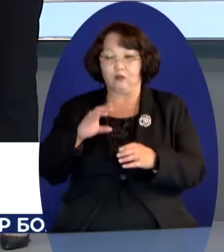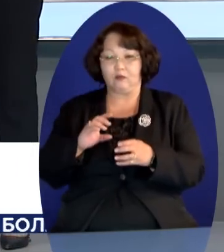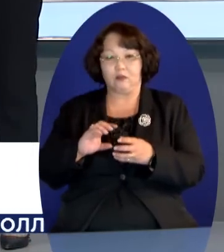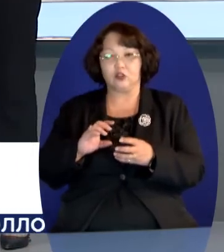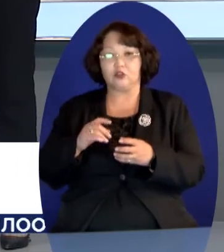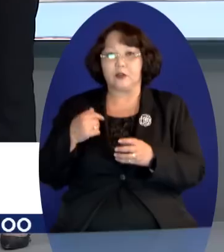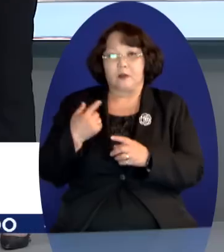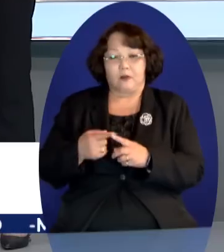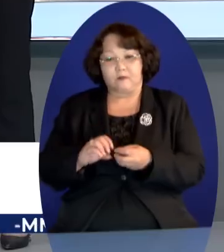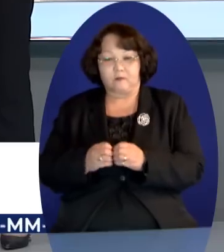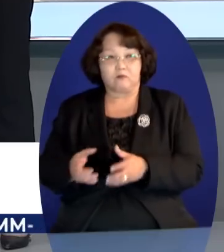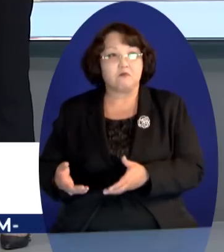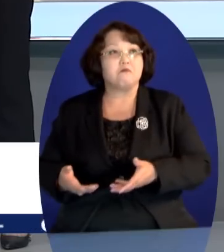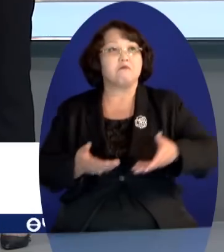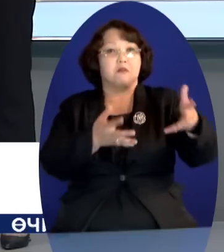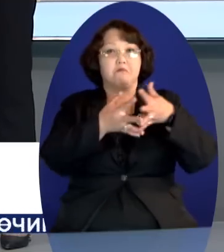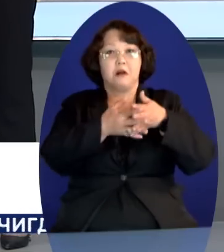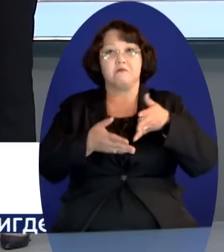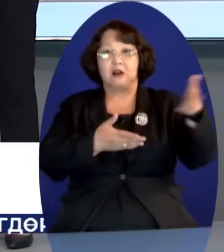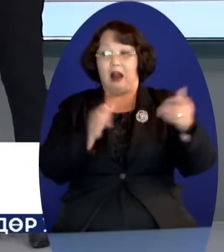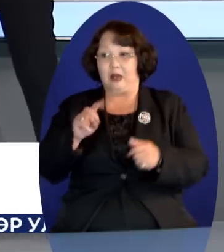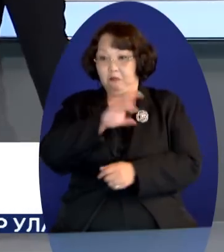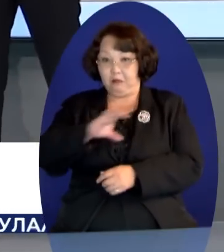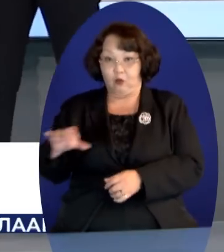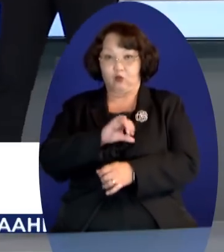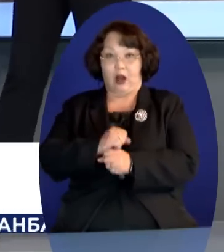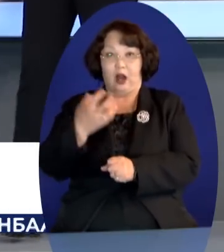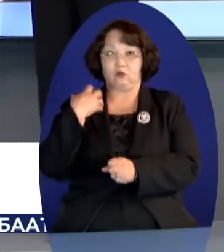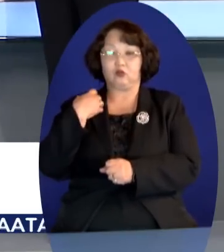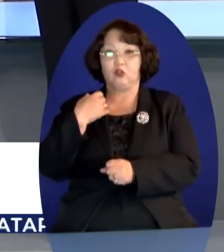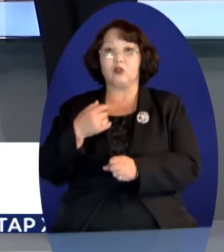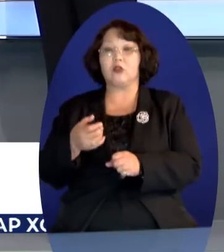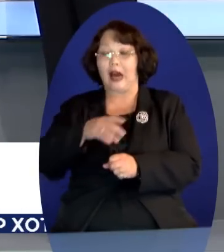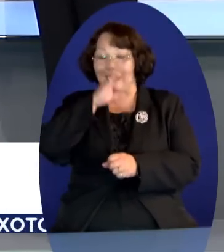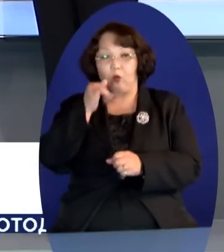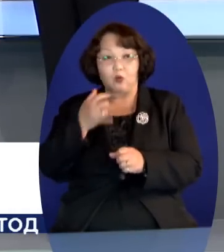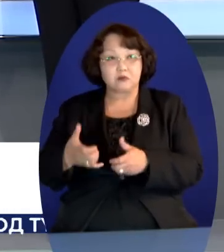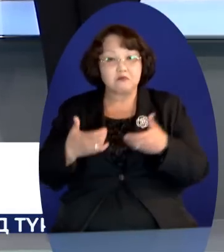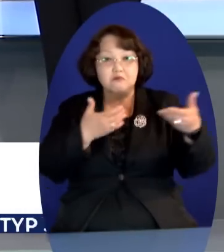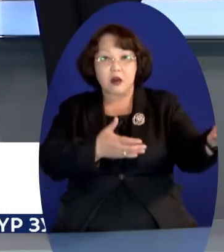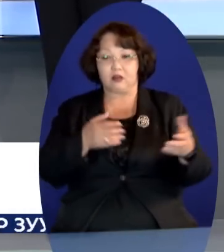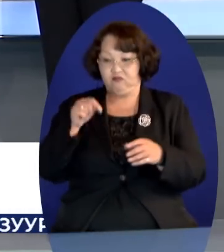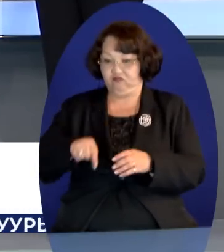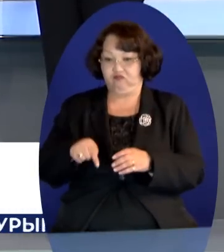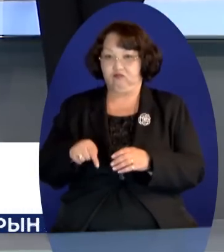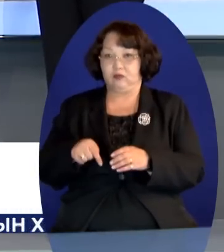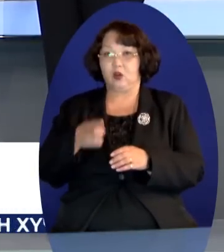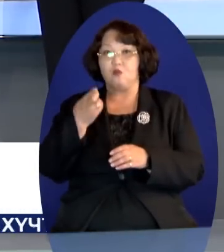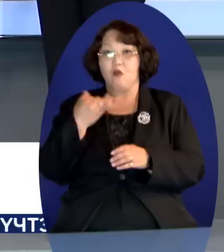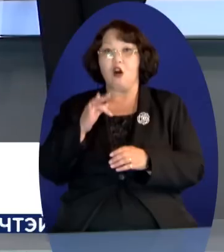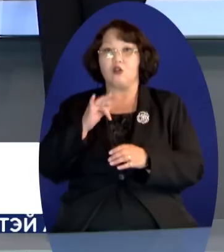дээр ирж байгаа аж ахуй нэгжүүдийн өөрсдийн хариуцдаг шугам болон халуун усыг хэрэглэгчдэд нийлүүлж байгаа бойлороос гарч байна гэдэг